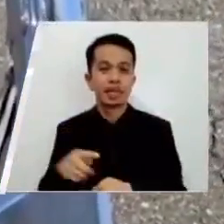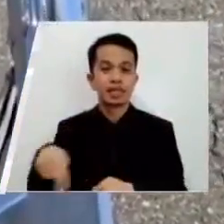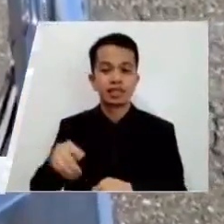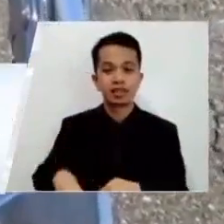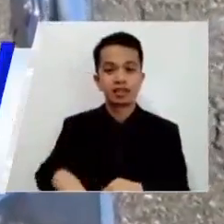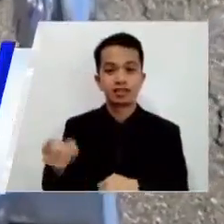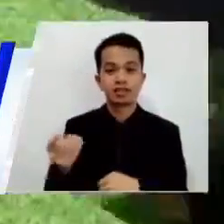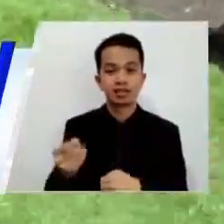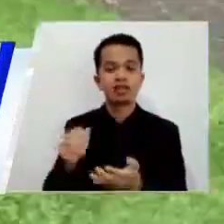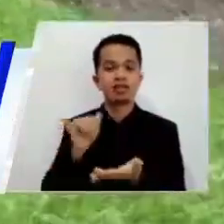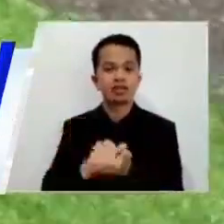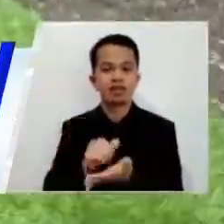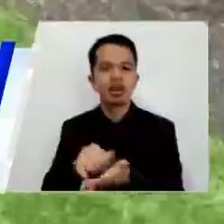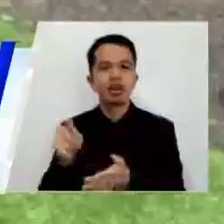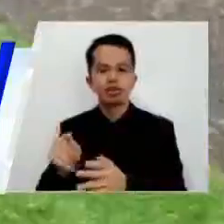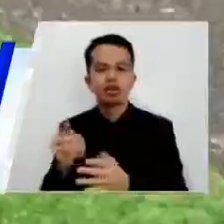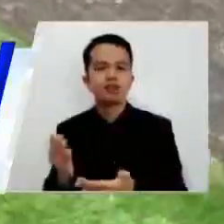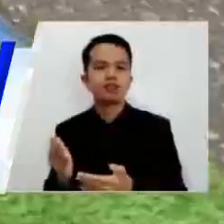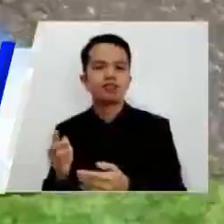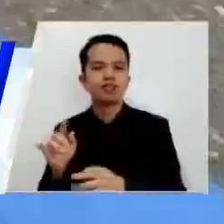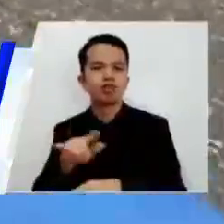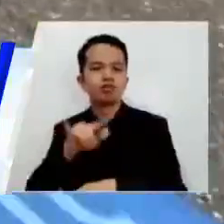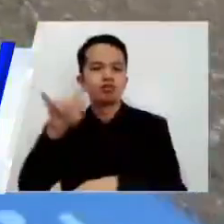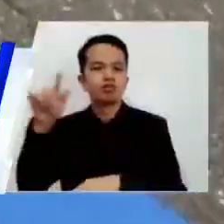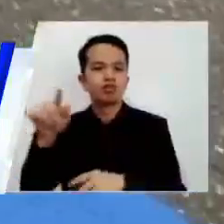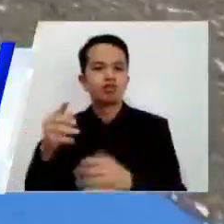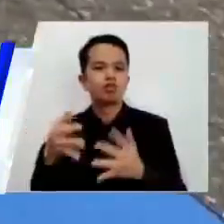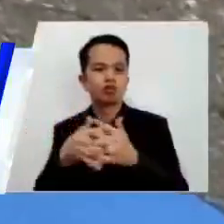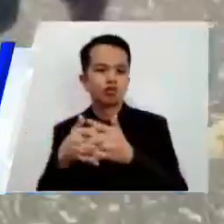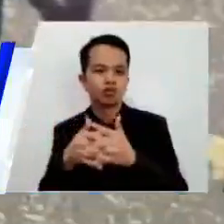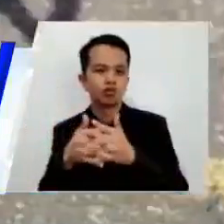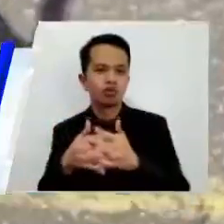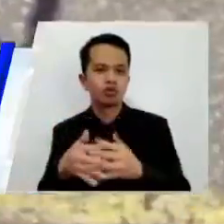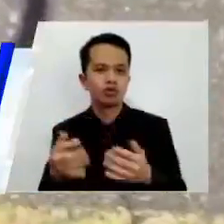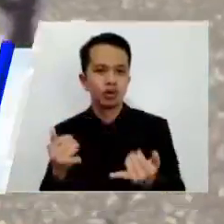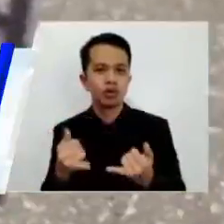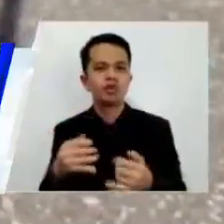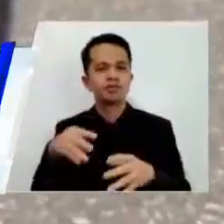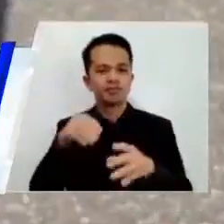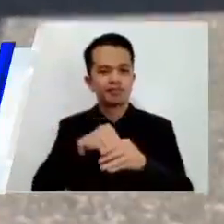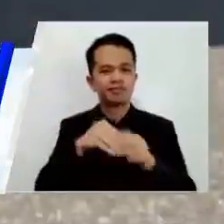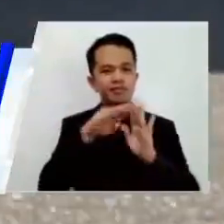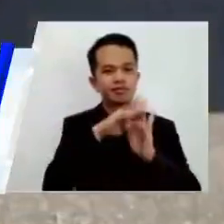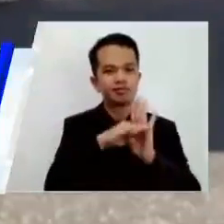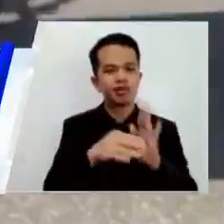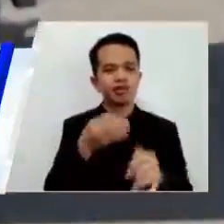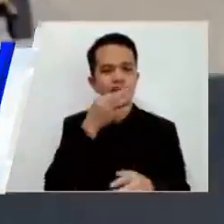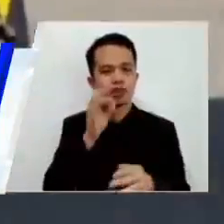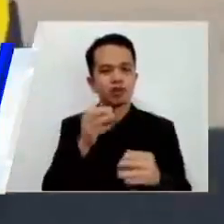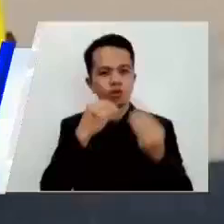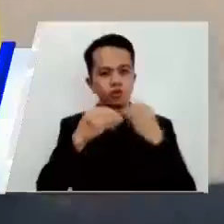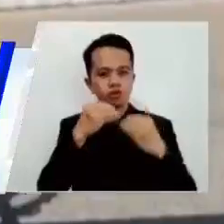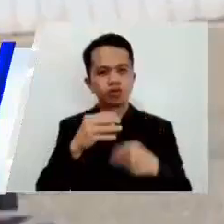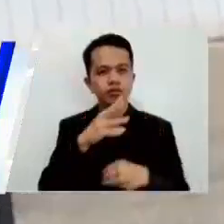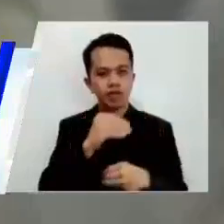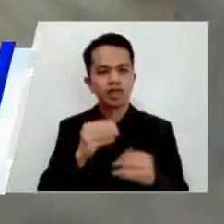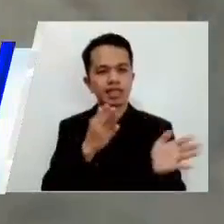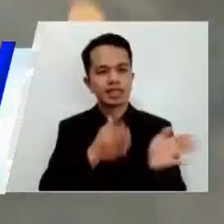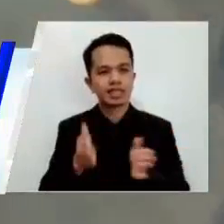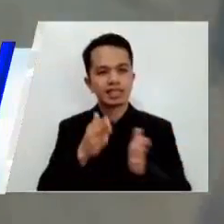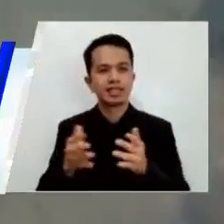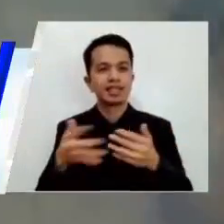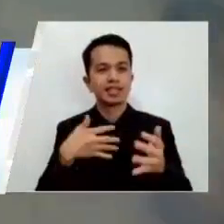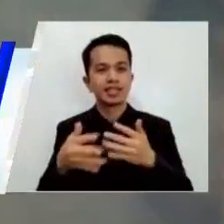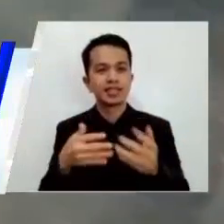kaya inilunsad ng airline na ito sa Amerika. Nasa menu ang mga paborito nilang pagkain at ihahanda pati paborito nilang